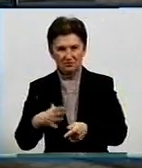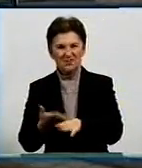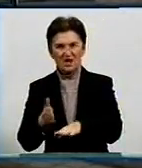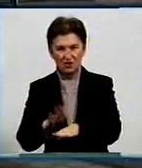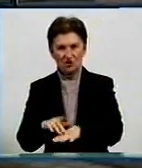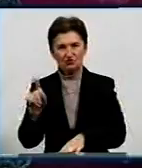Дякую!